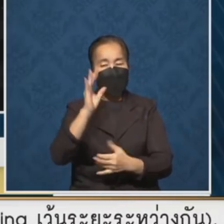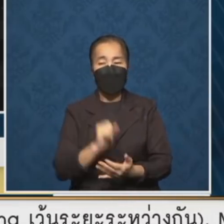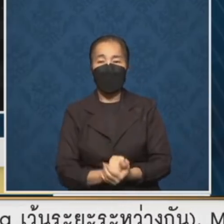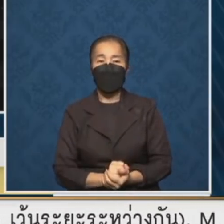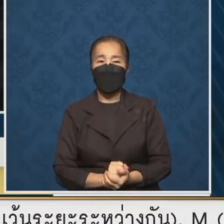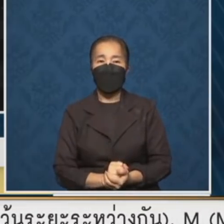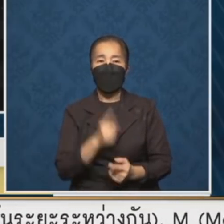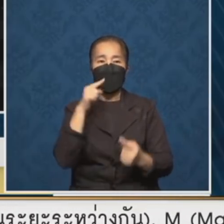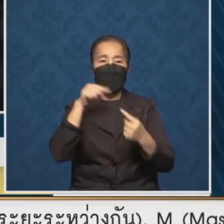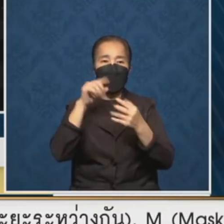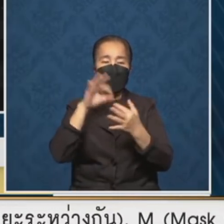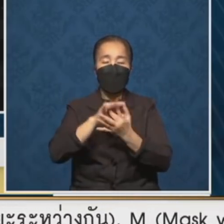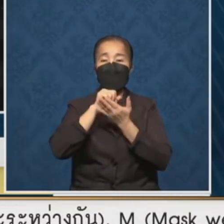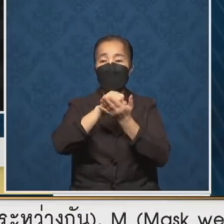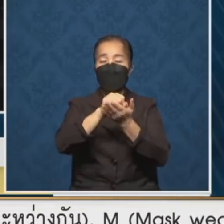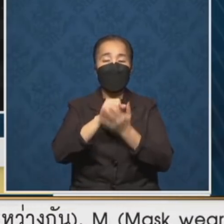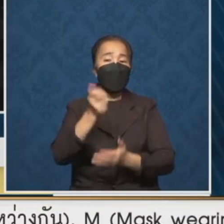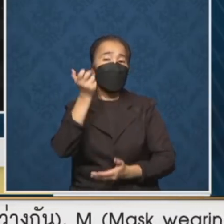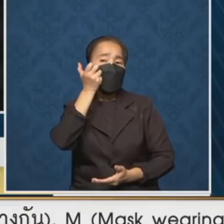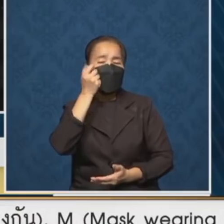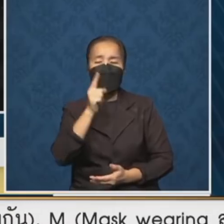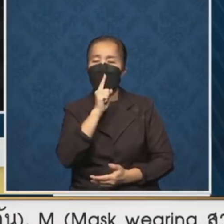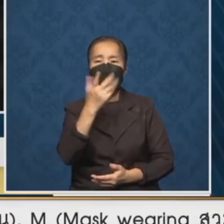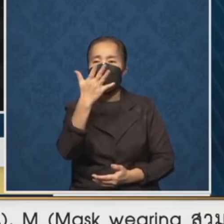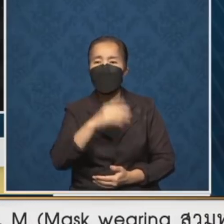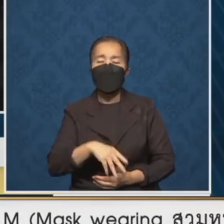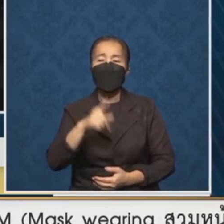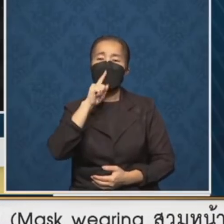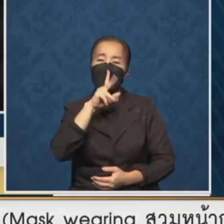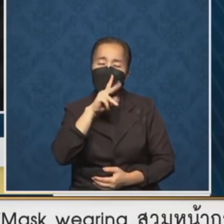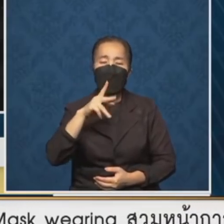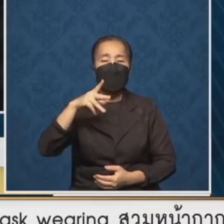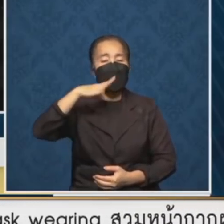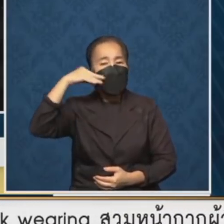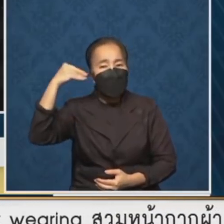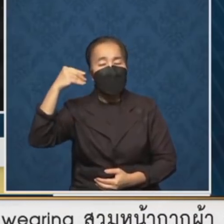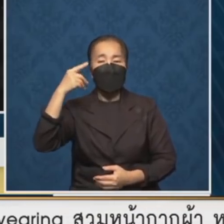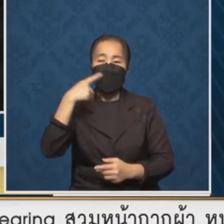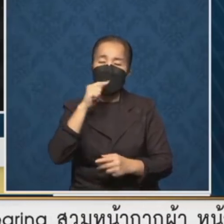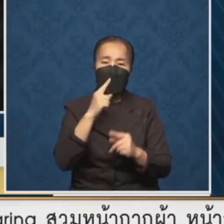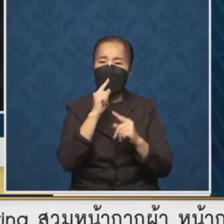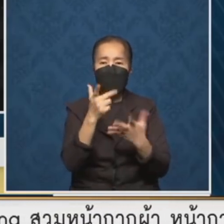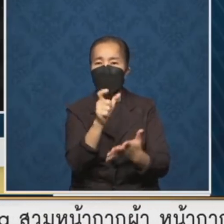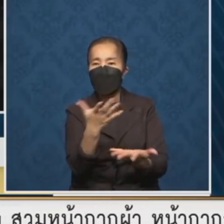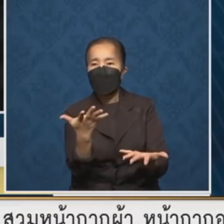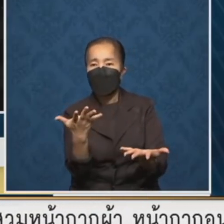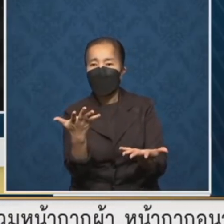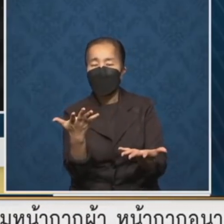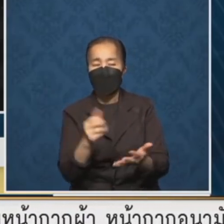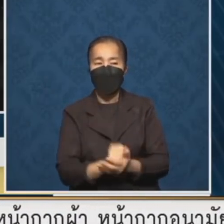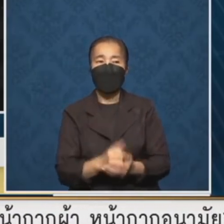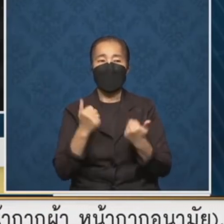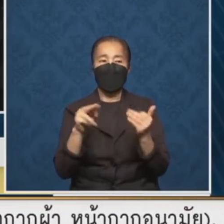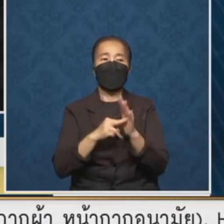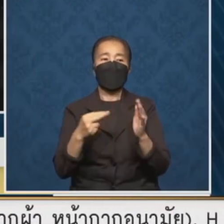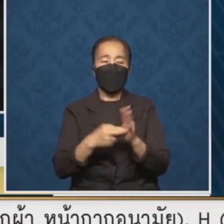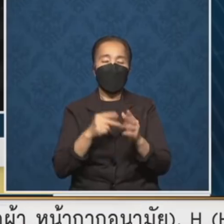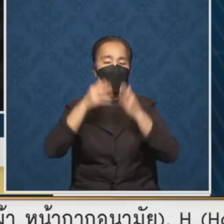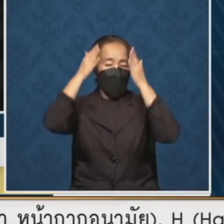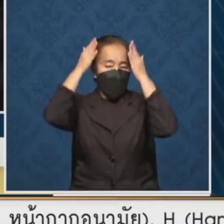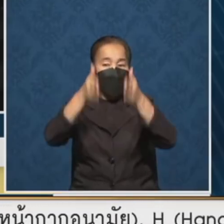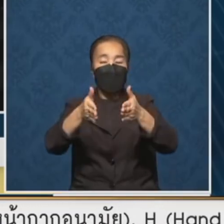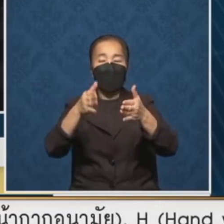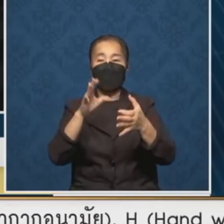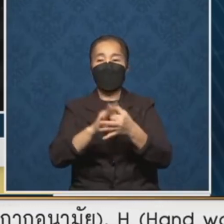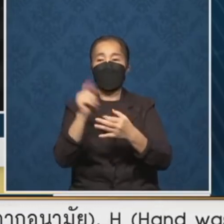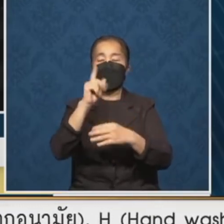องผู้ให้บริการโทรศัพท์มือถือก็ไม่เห็นบอกว่า AIS Dtac True อะไรเลยครับแต่ดูแล้วก็มั่นใจครับว่ามันคือการพุ่งเป้าไปที่ Telegram